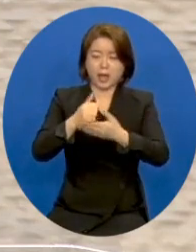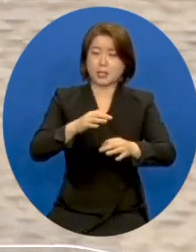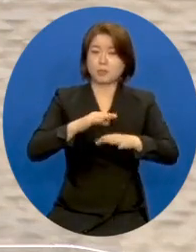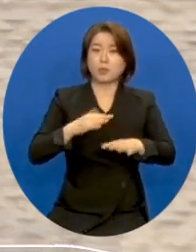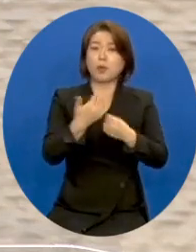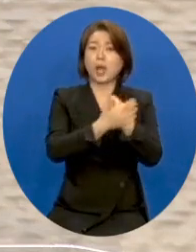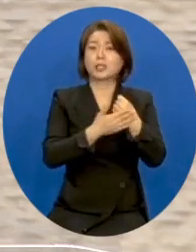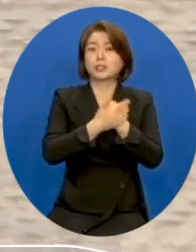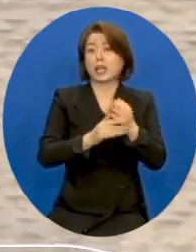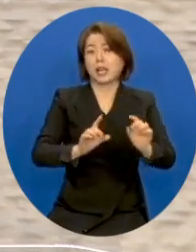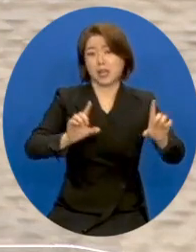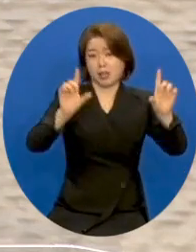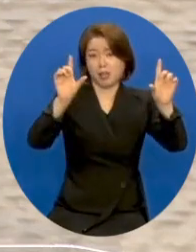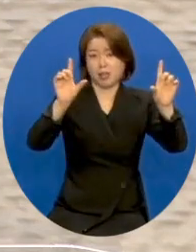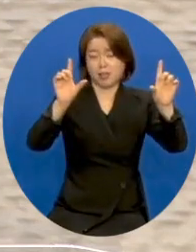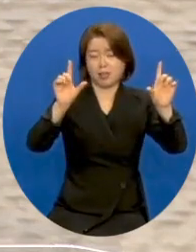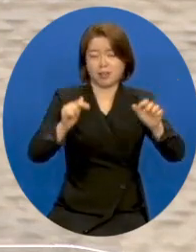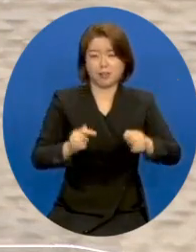놀라운 은혜라고